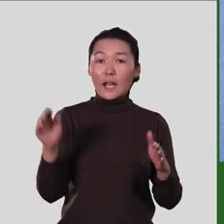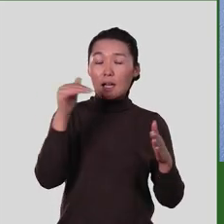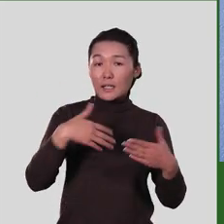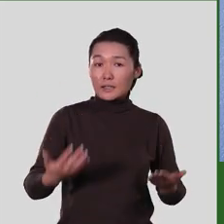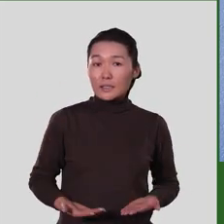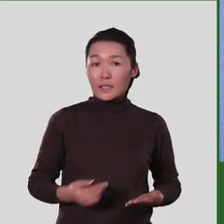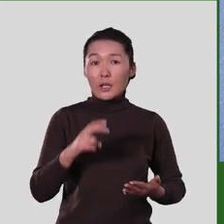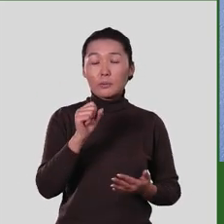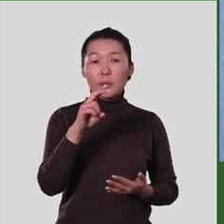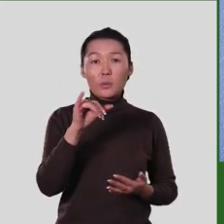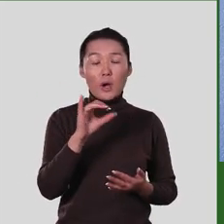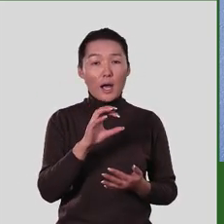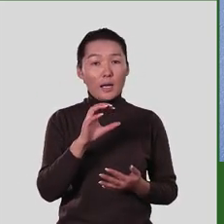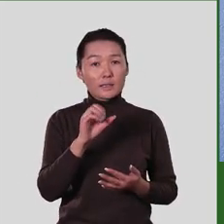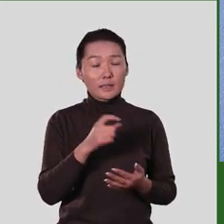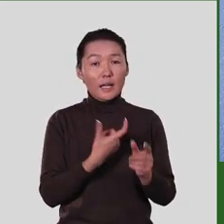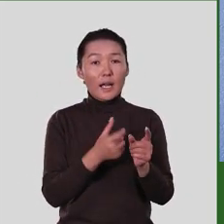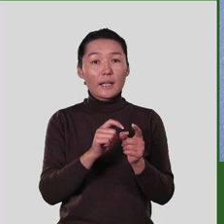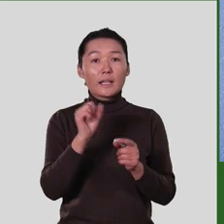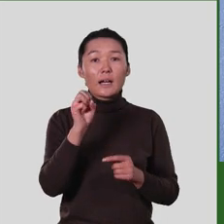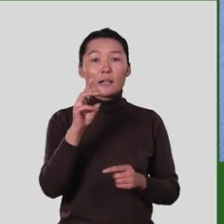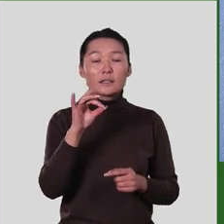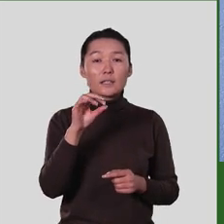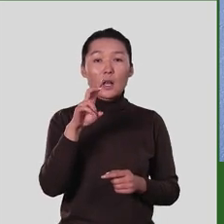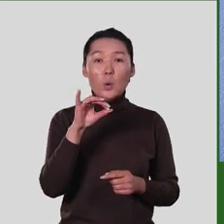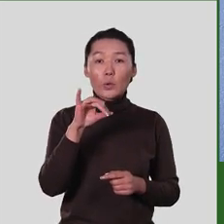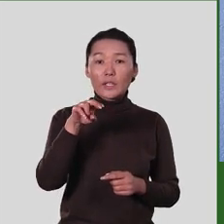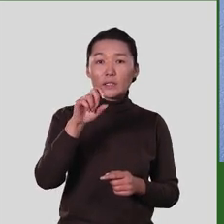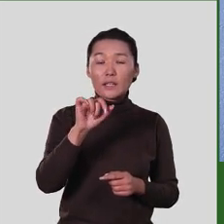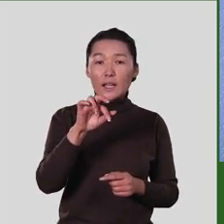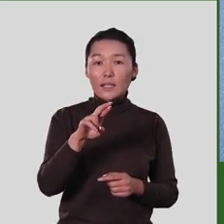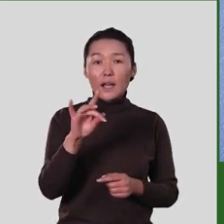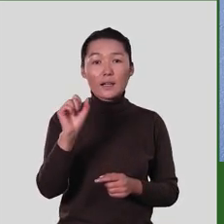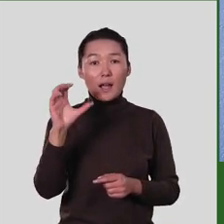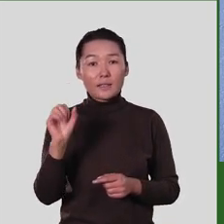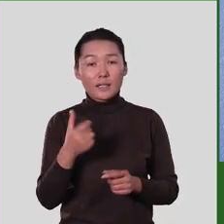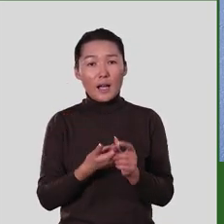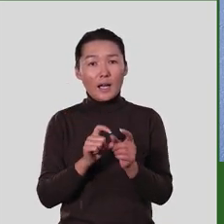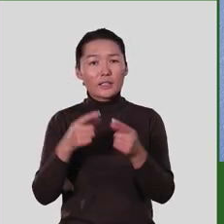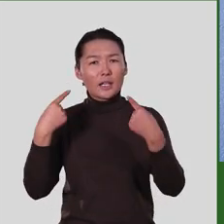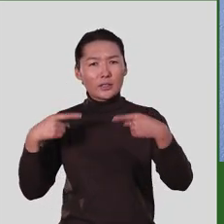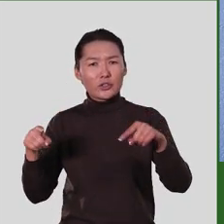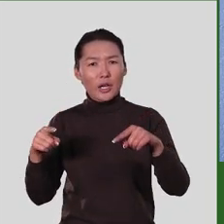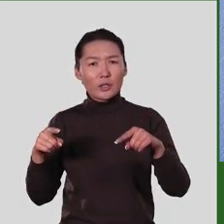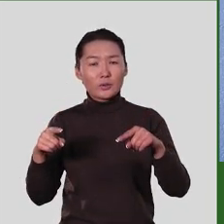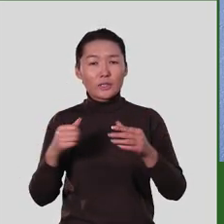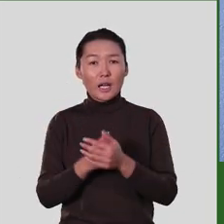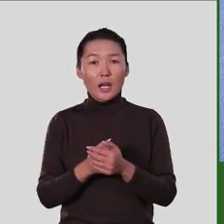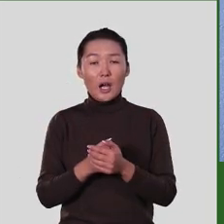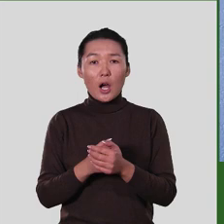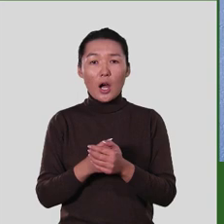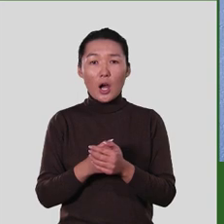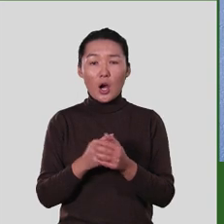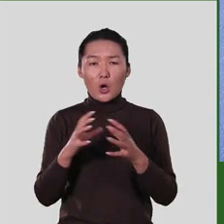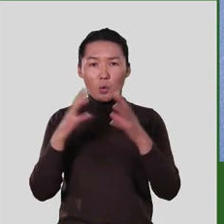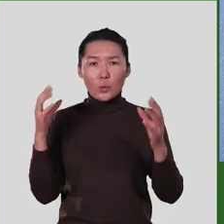папуасы – представители австралоидной расы. Они отличаются крупными чертами лица, темной кожей